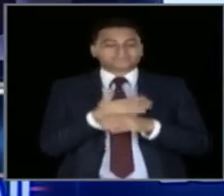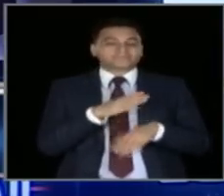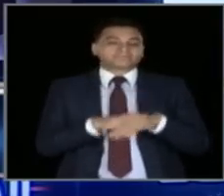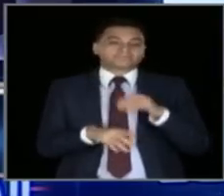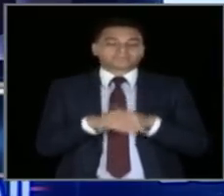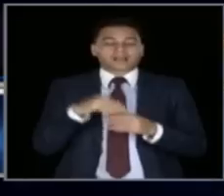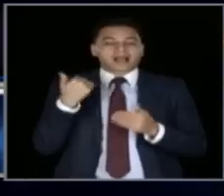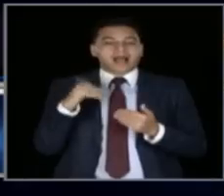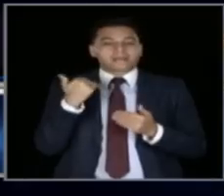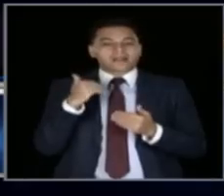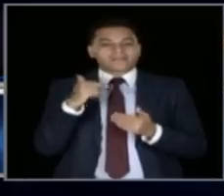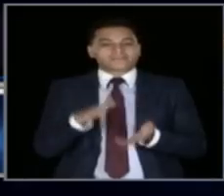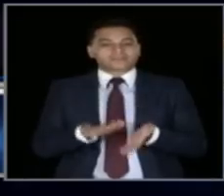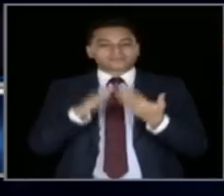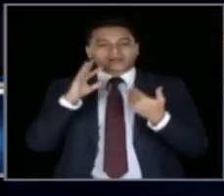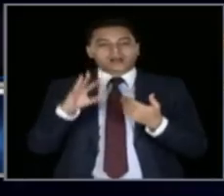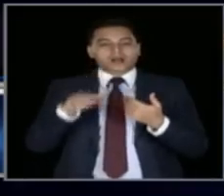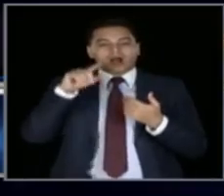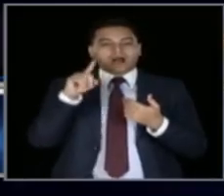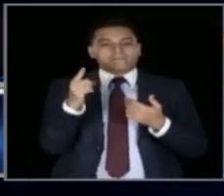ساهم في عملية هابر بوش